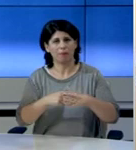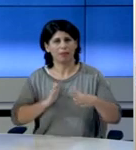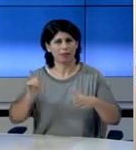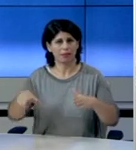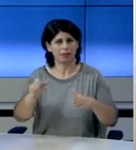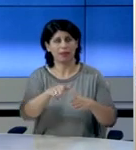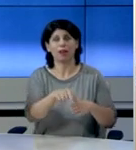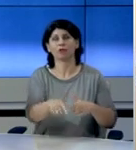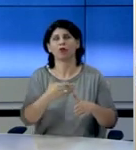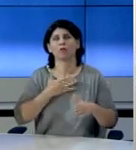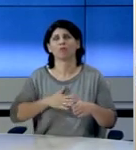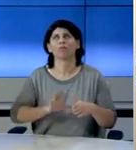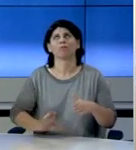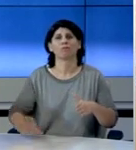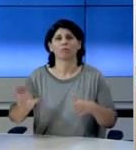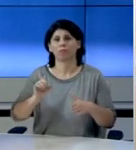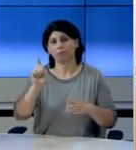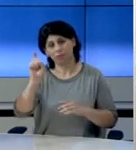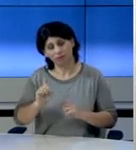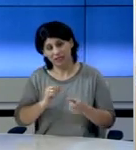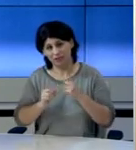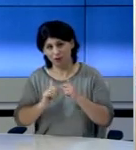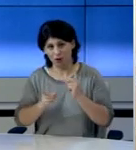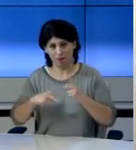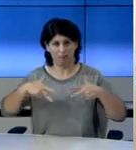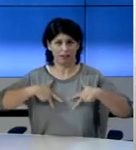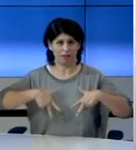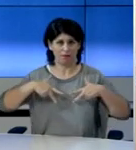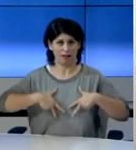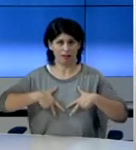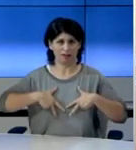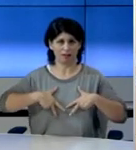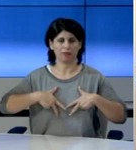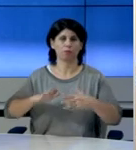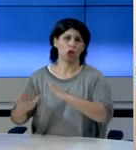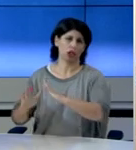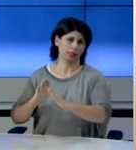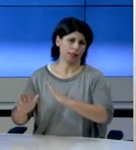την πολυπόθητη και πιθανότατα συμφωνημένη με την κυβέρνηση ασυλία.